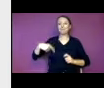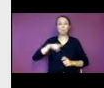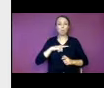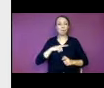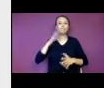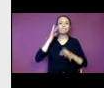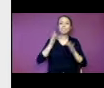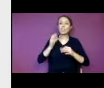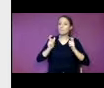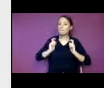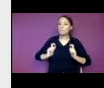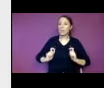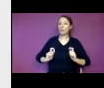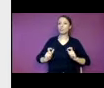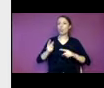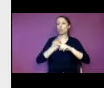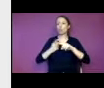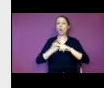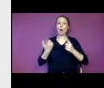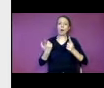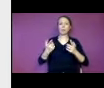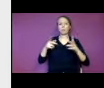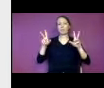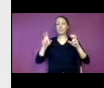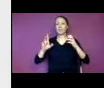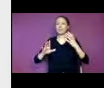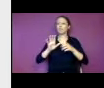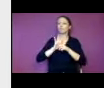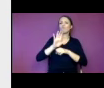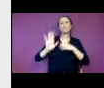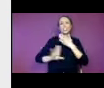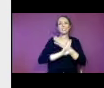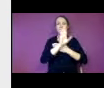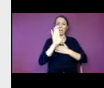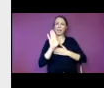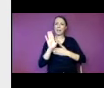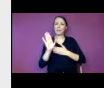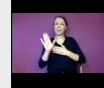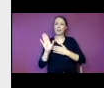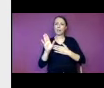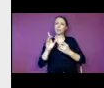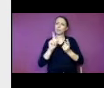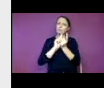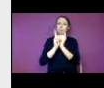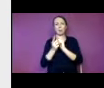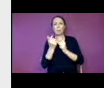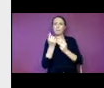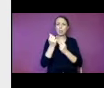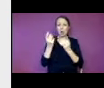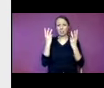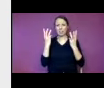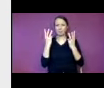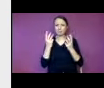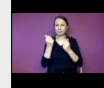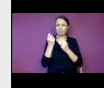utowarowionego spektaklu była tyle ciekawa, że zaczęliśmy się zastanawiać, na ile wieś nie